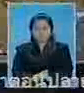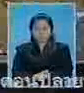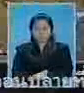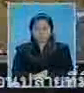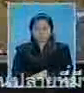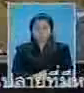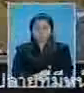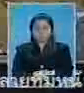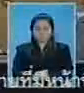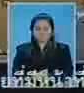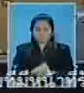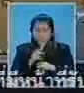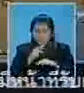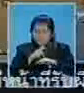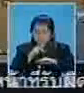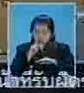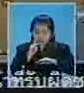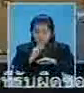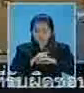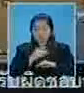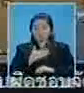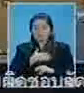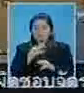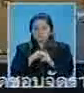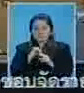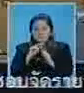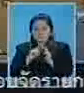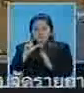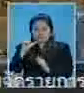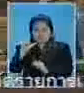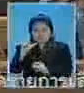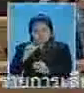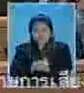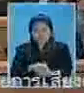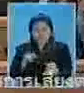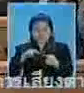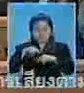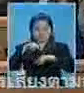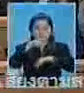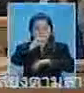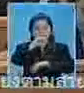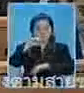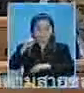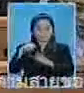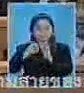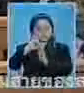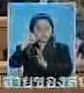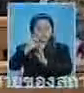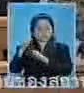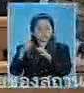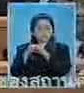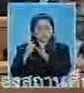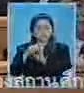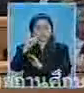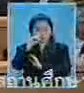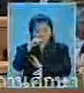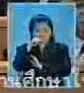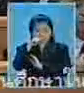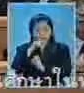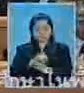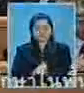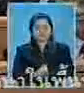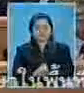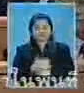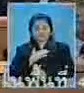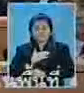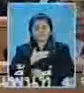์ท่านประธานที่เคารพผมจุลพันธ์อมรวิวัฒน์สมาชิกสภาผู้แทนราษฎรจังหวัดเชียงใหม่จากพรรคเพื่อไทยผมเข้า